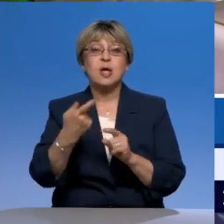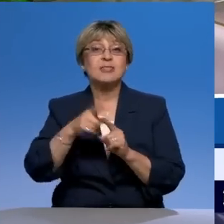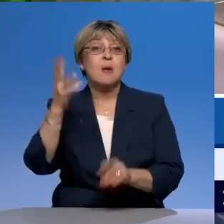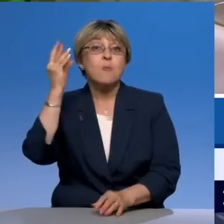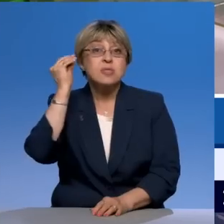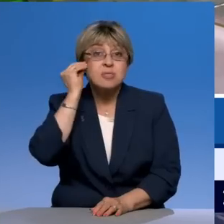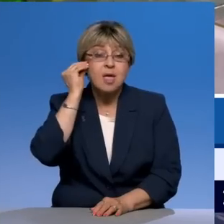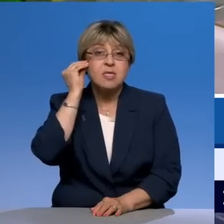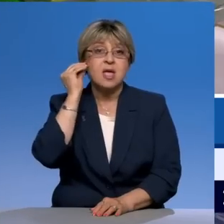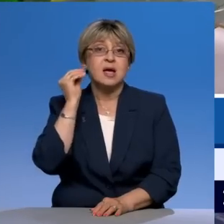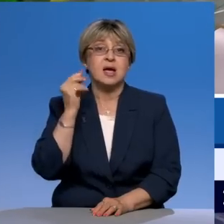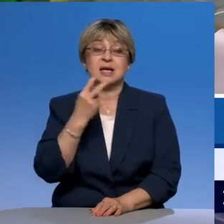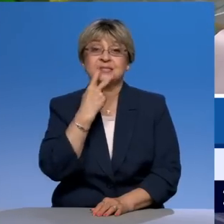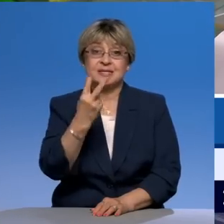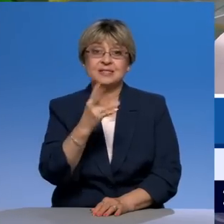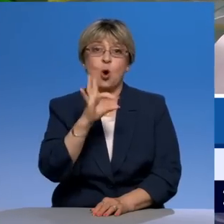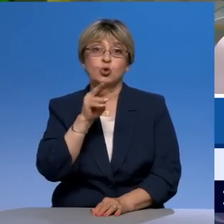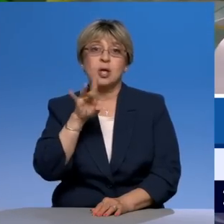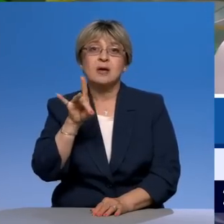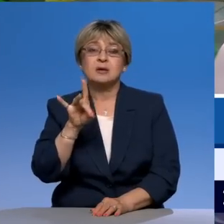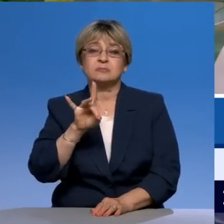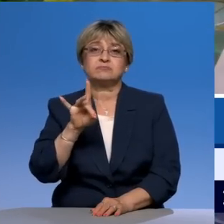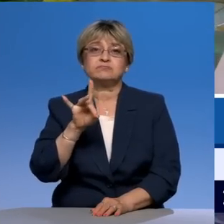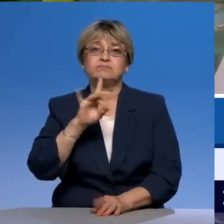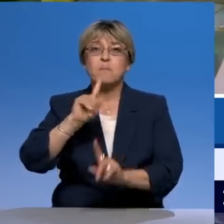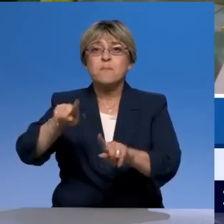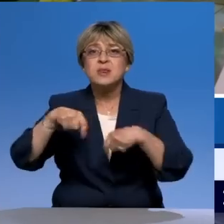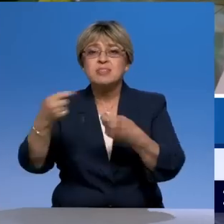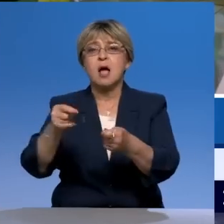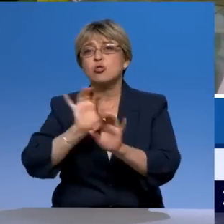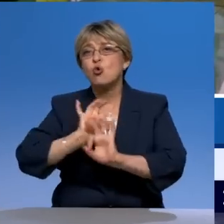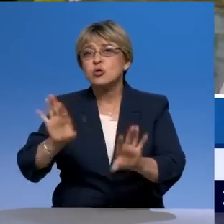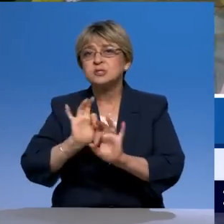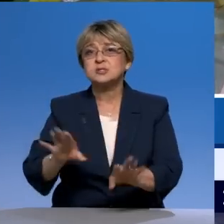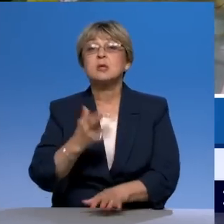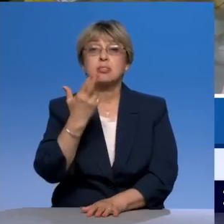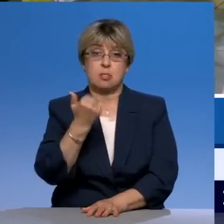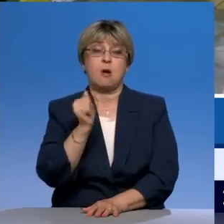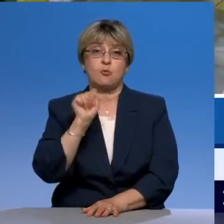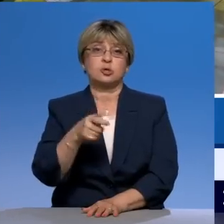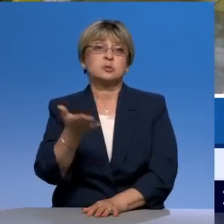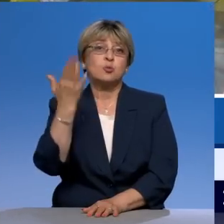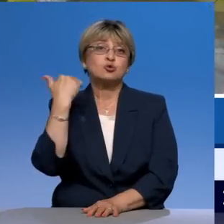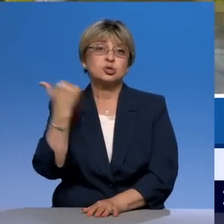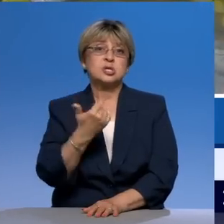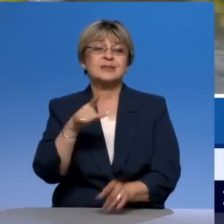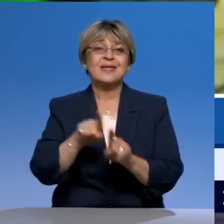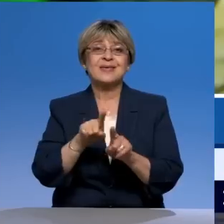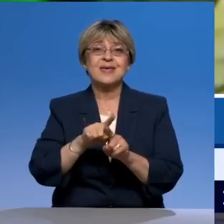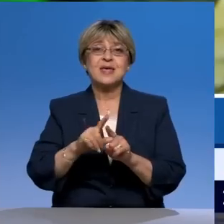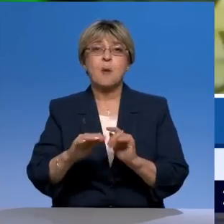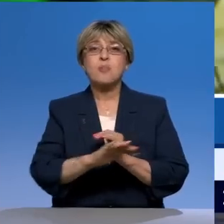получается, зрителей ОТР донести? Да, я думаю, что еще с прошлой недели уже подобные площадки были